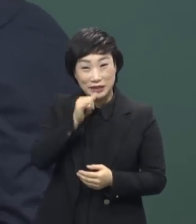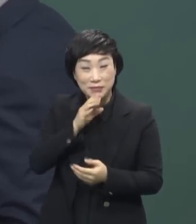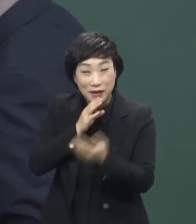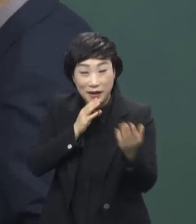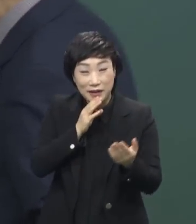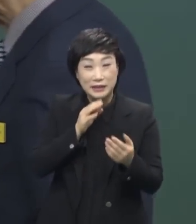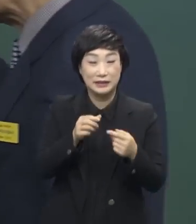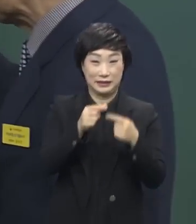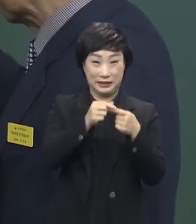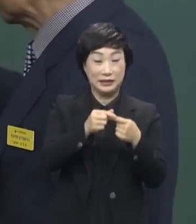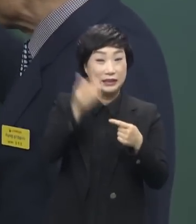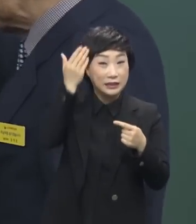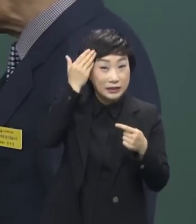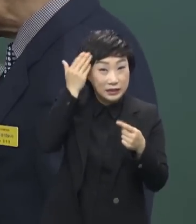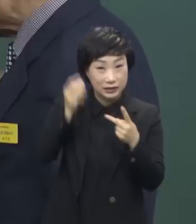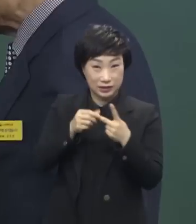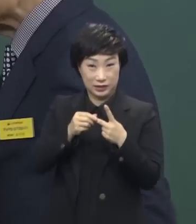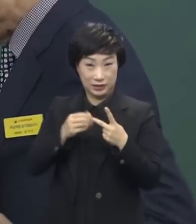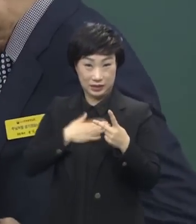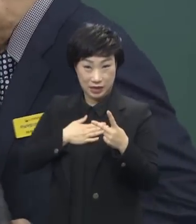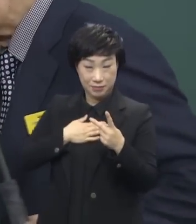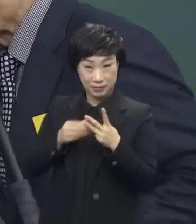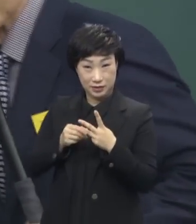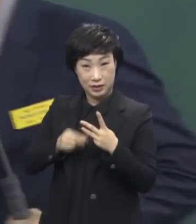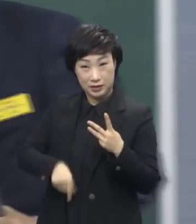시, 정의가 있다.